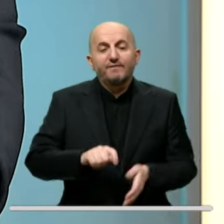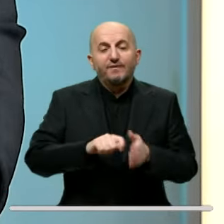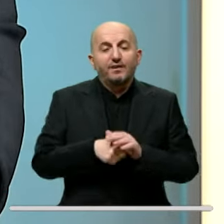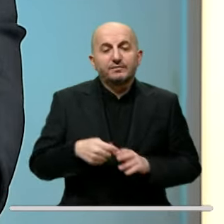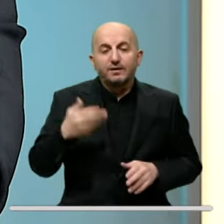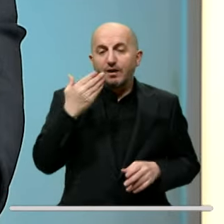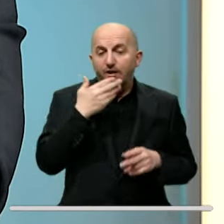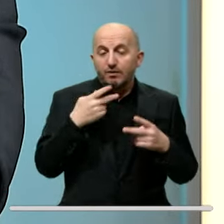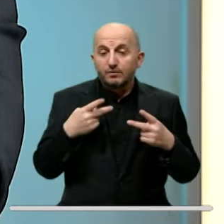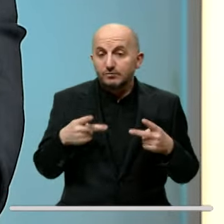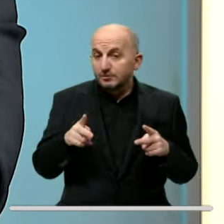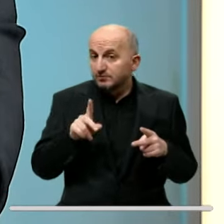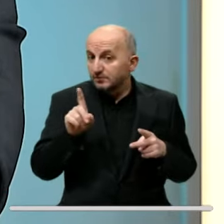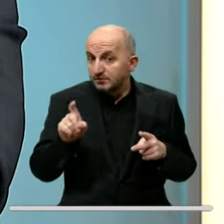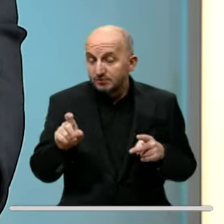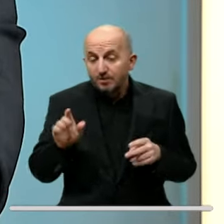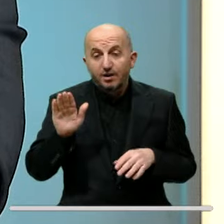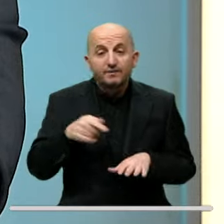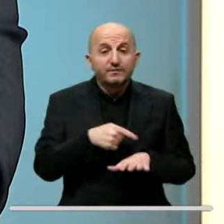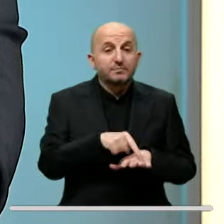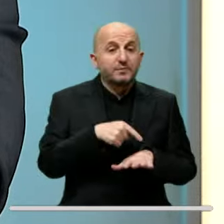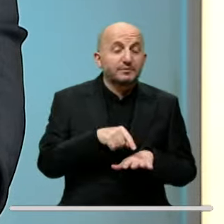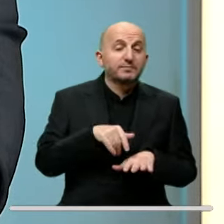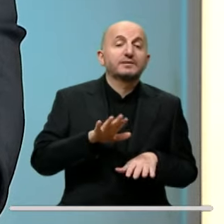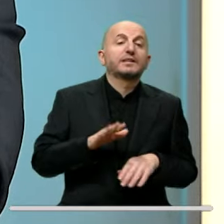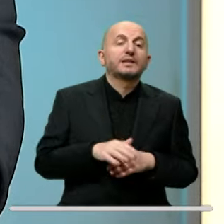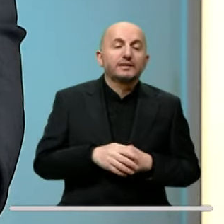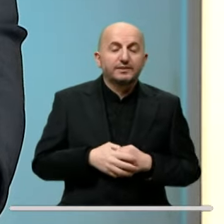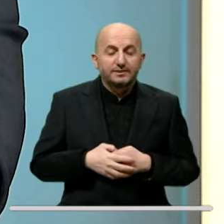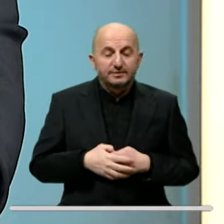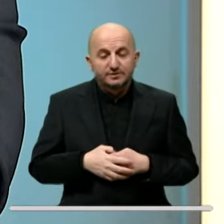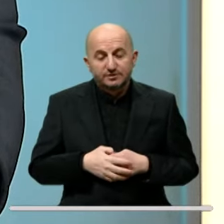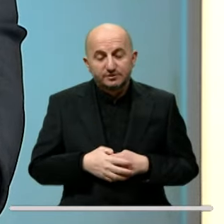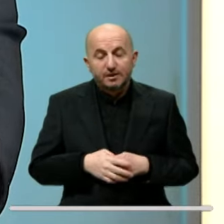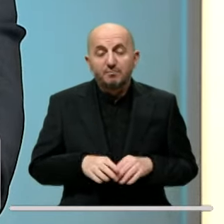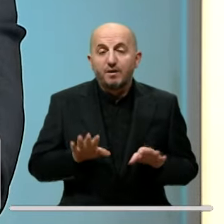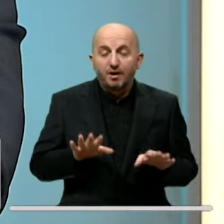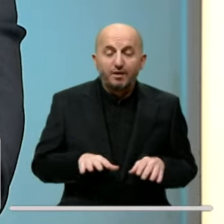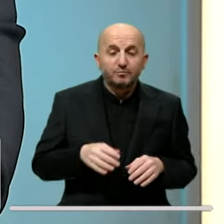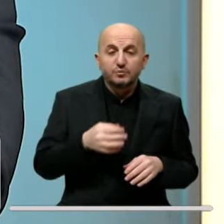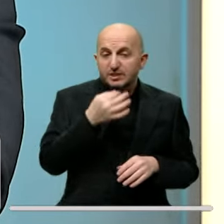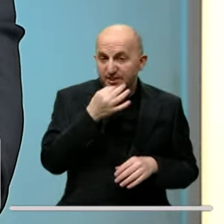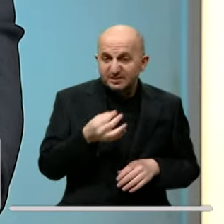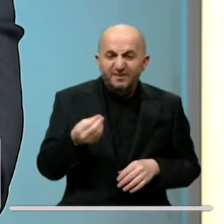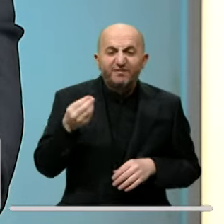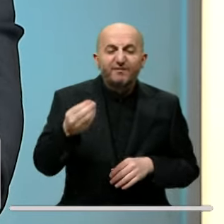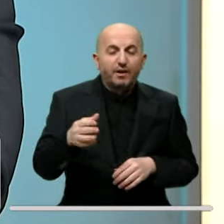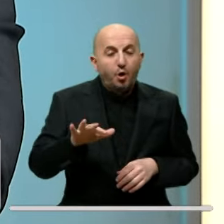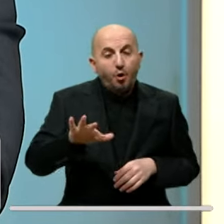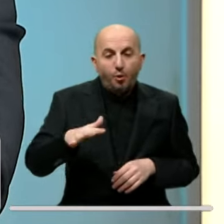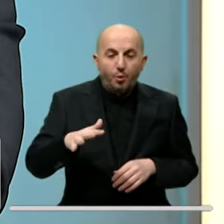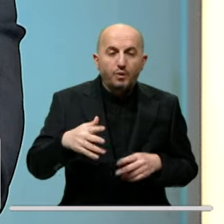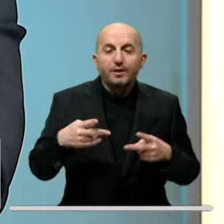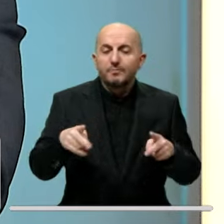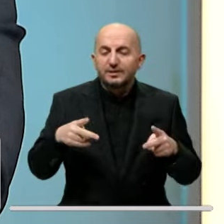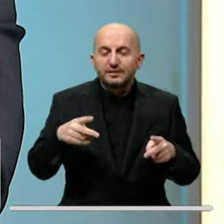Fatiha'yı okuyabilir mi? Hanefilere göre değil, zikrediyorum tekrar. Ama buna cevaz veren, olabilir